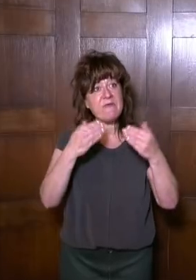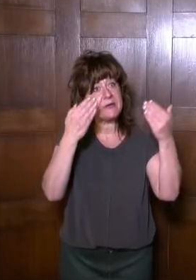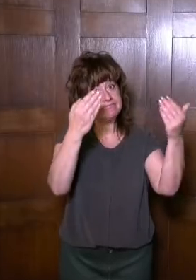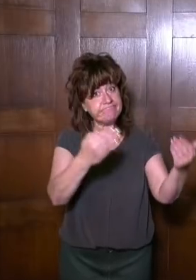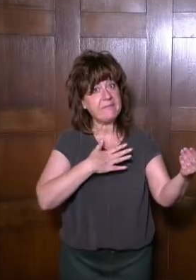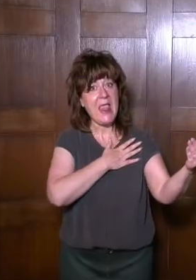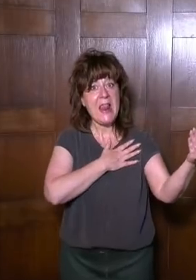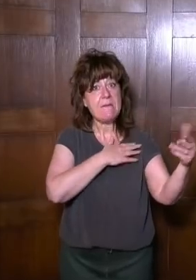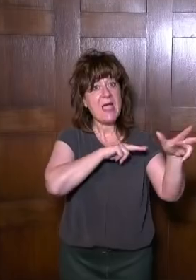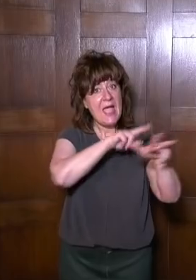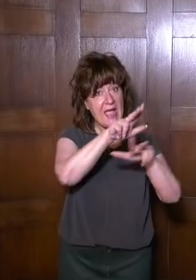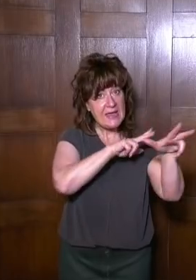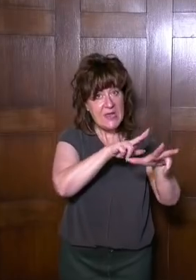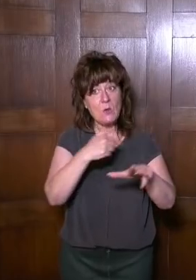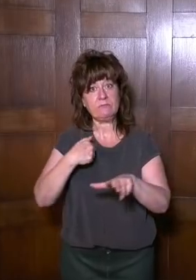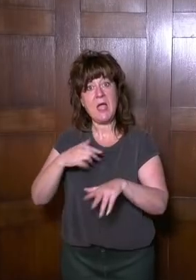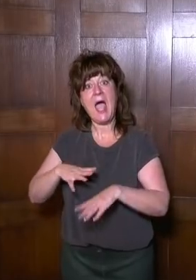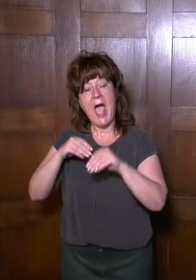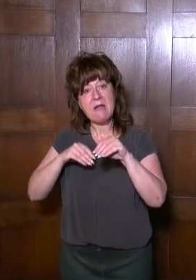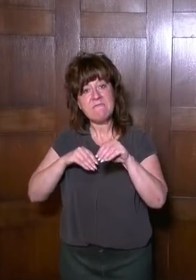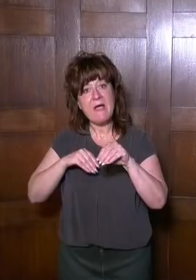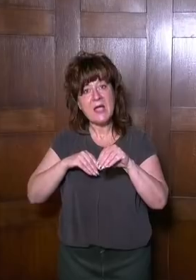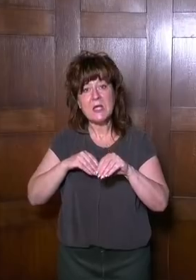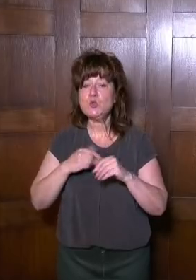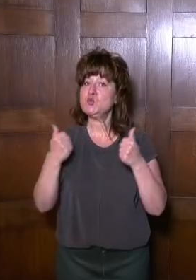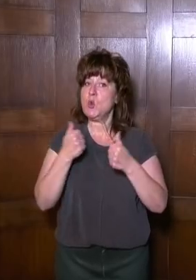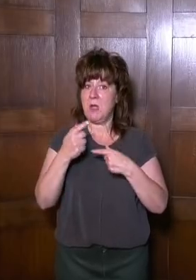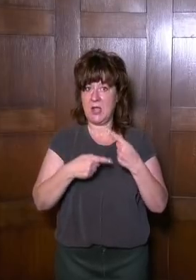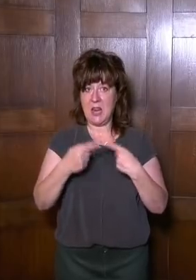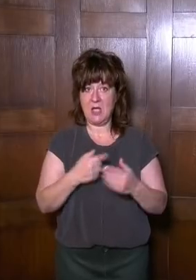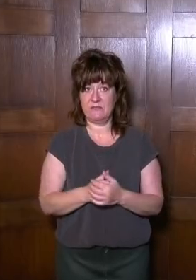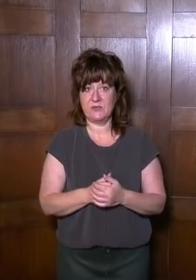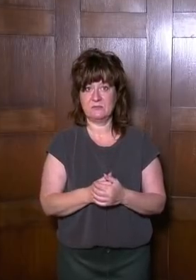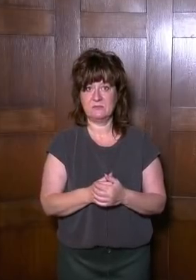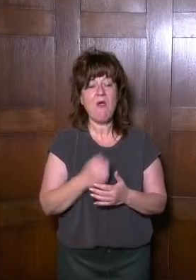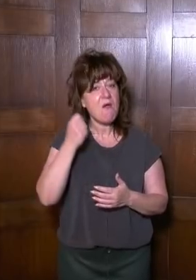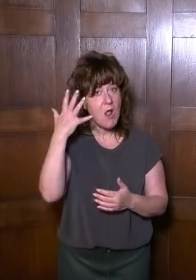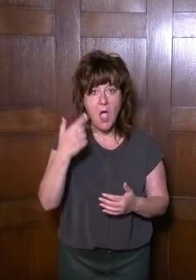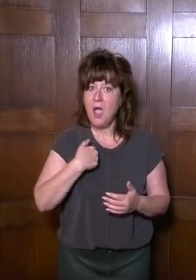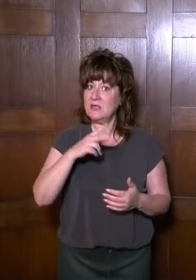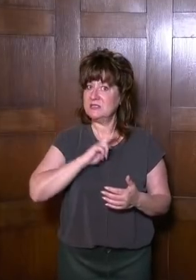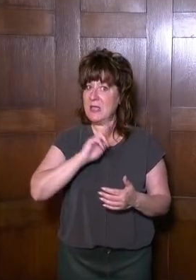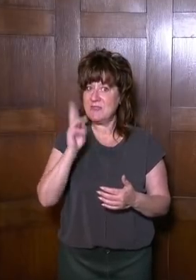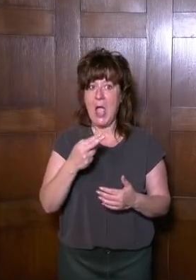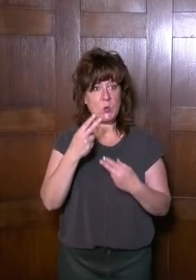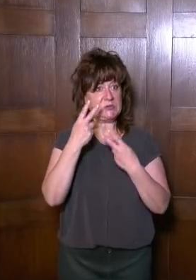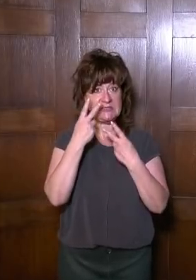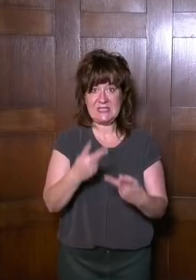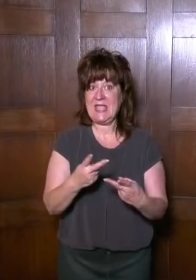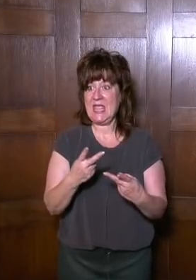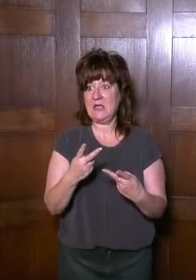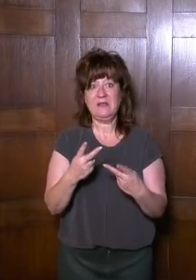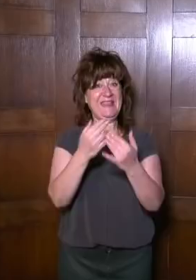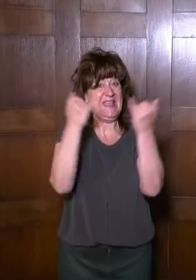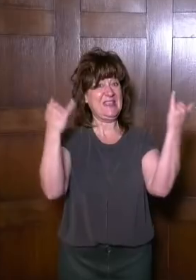wir gemacht haben, der ist hervorragend gelaufen. Natürlich habe ich auch gesehen, als Leiter des Instituts musste